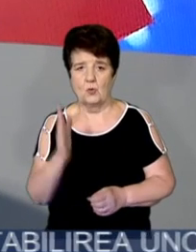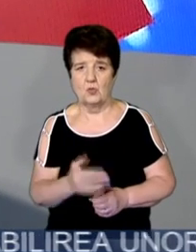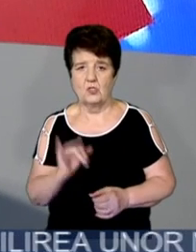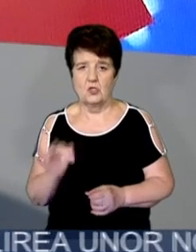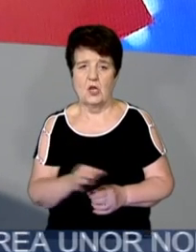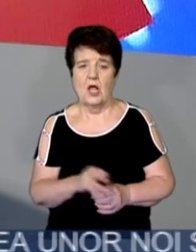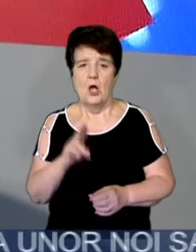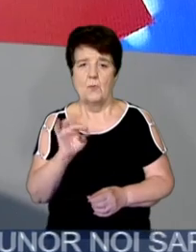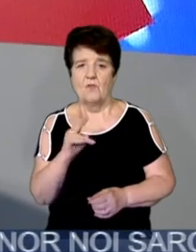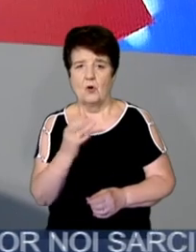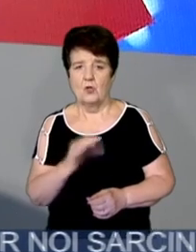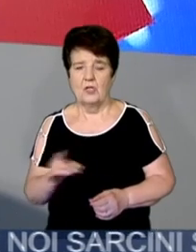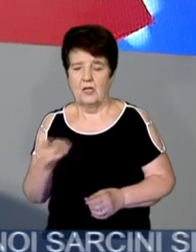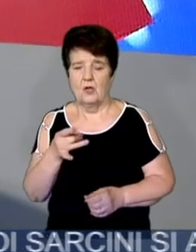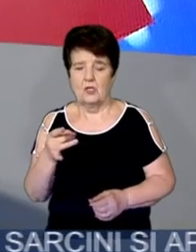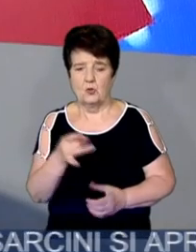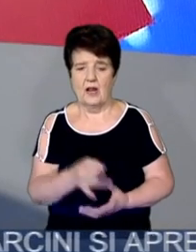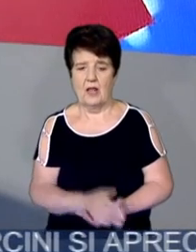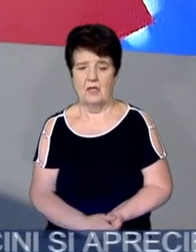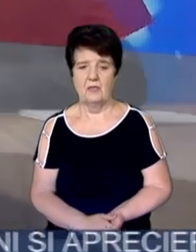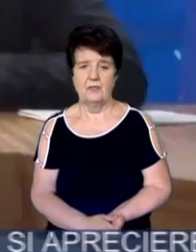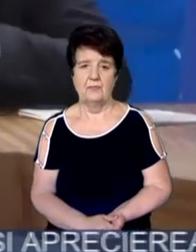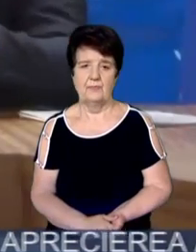și provocărilor regionale.